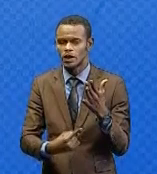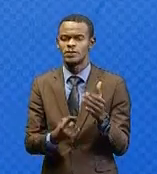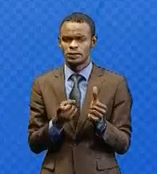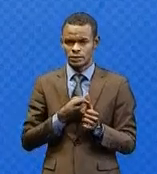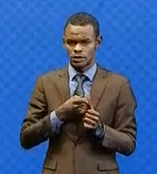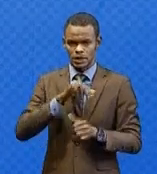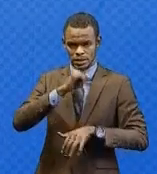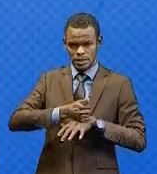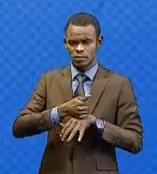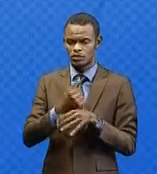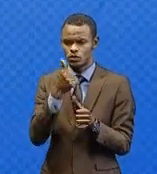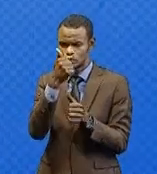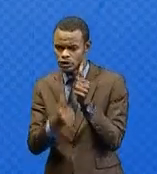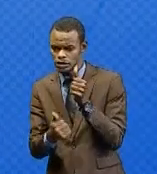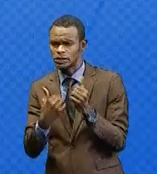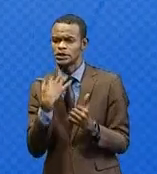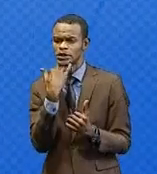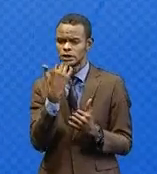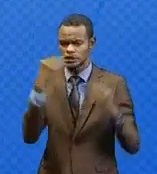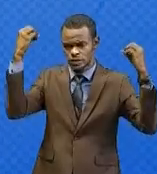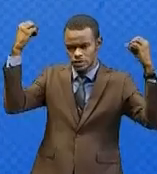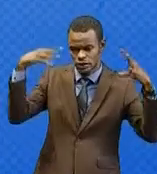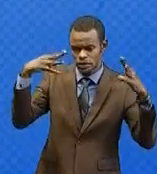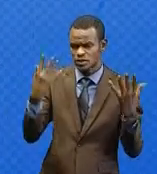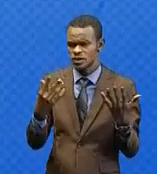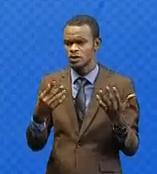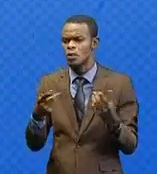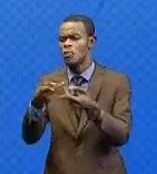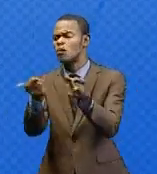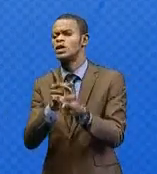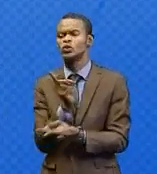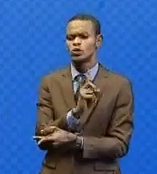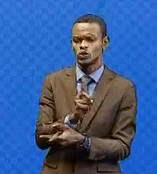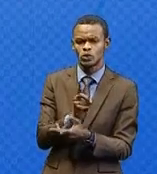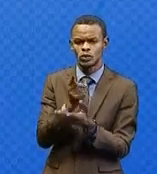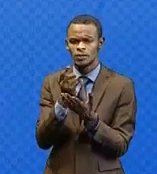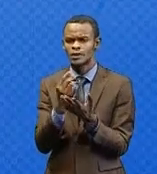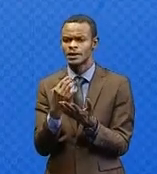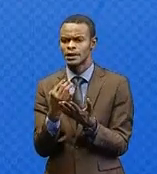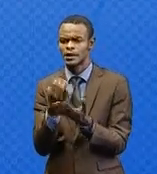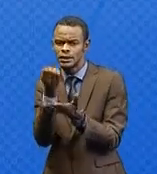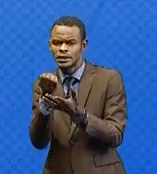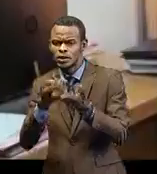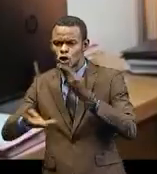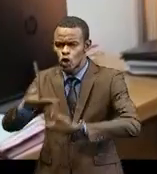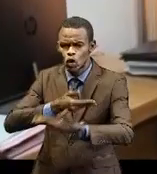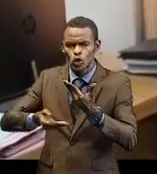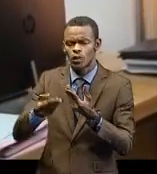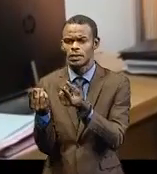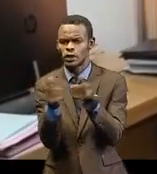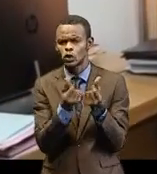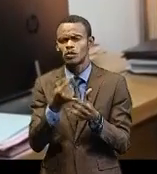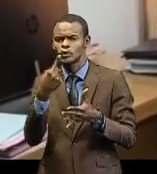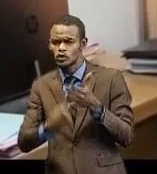sa localisation, son potentiel commercial, sa qualité et teneur, les chaînes de valeur existantes et les